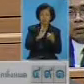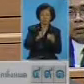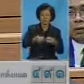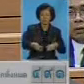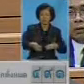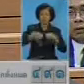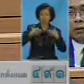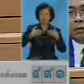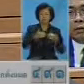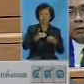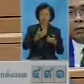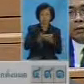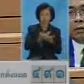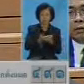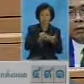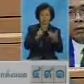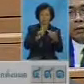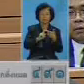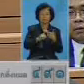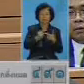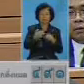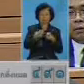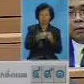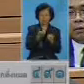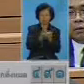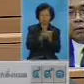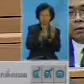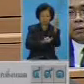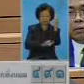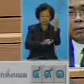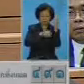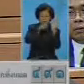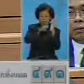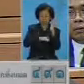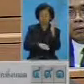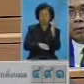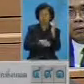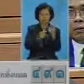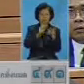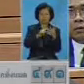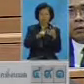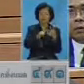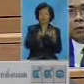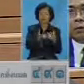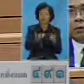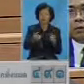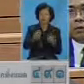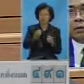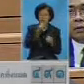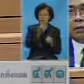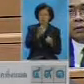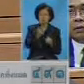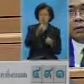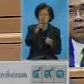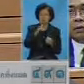ชนปัญหาราคายางตกต่ำเครื่องอุปโภคบริโภคสูงขึ้นมันไปลงที่จังหวัด